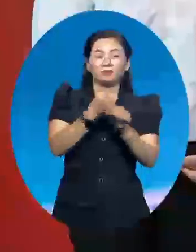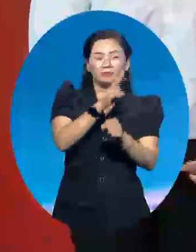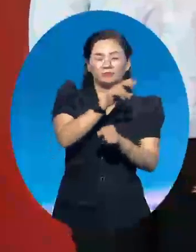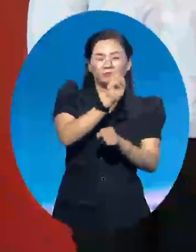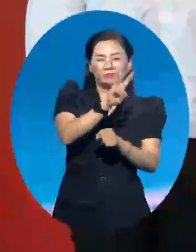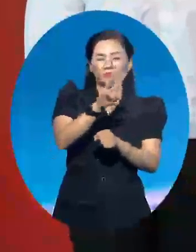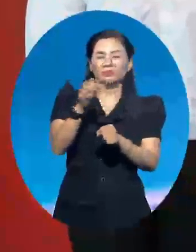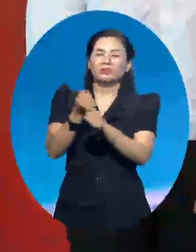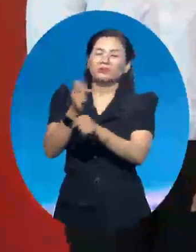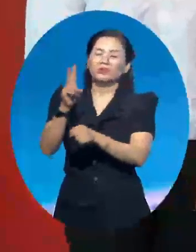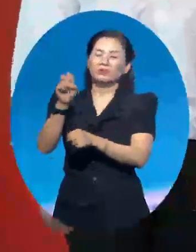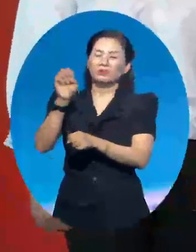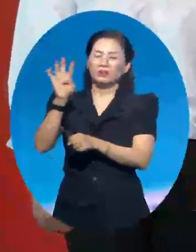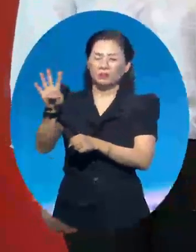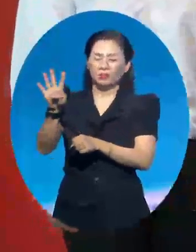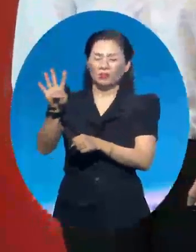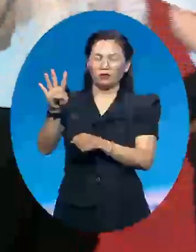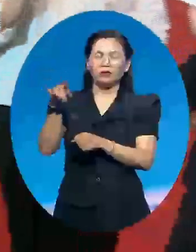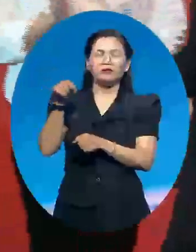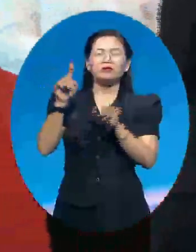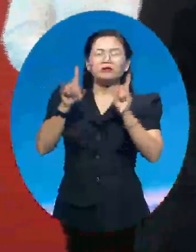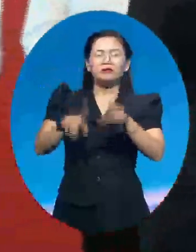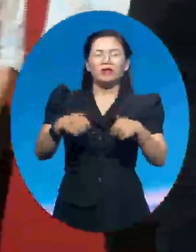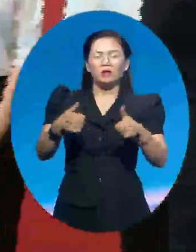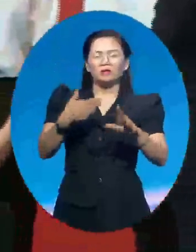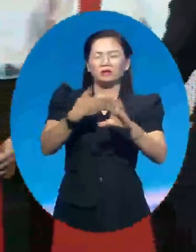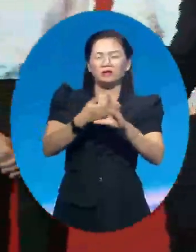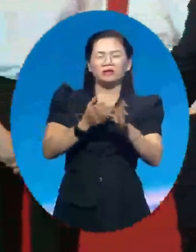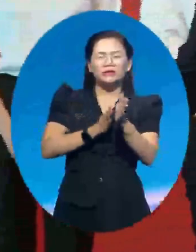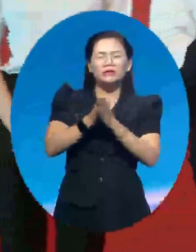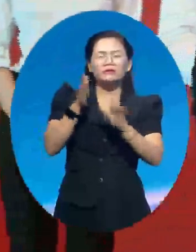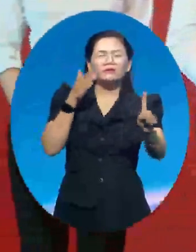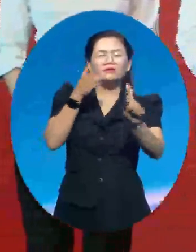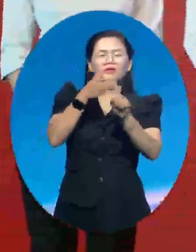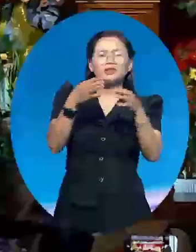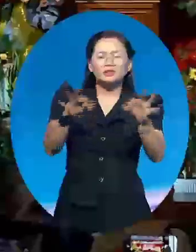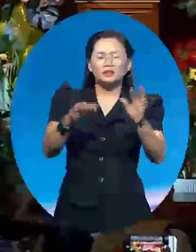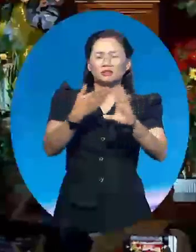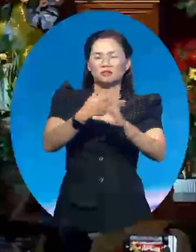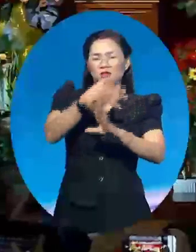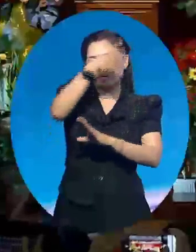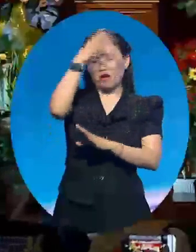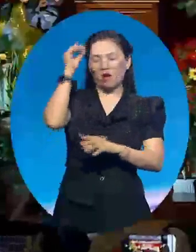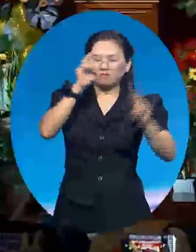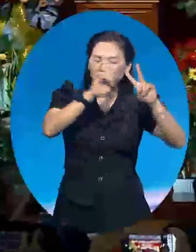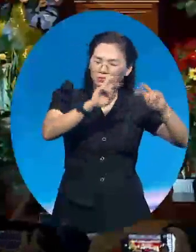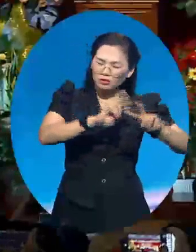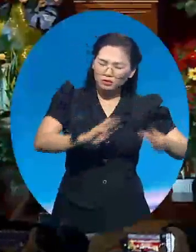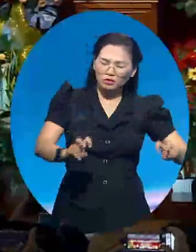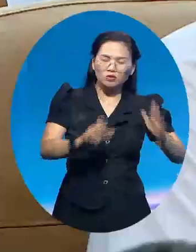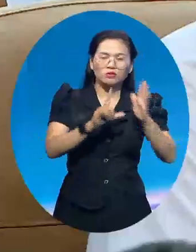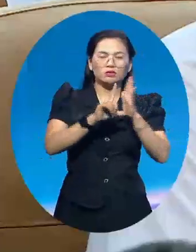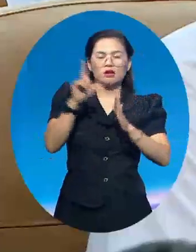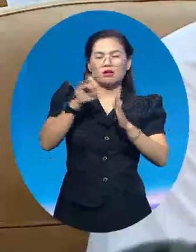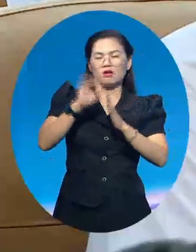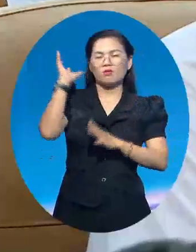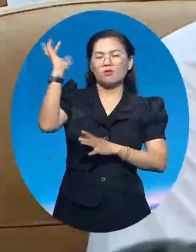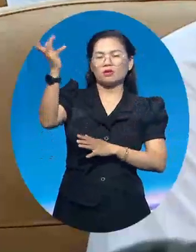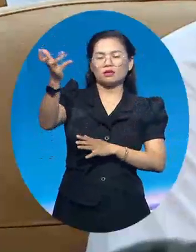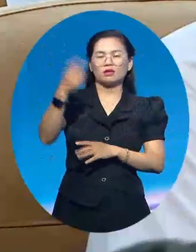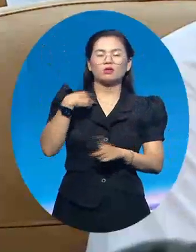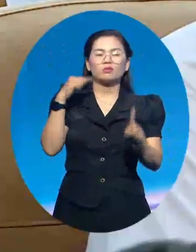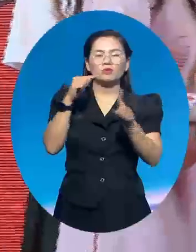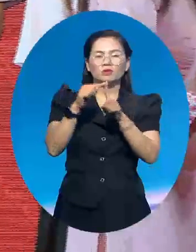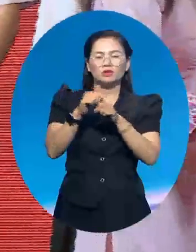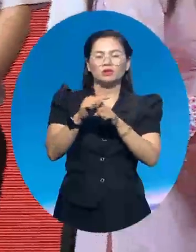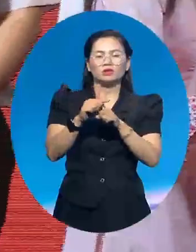2023-2024 với tầm nhìn đến năm 2035, trường tiếp tục định hướng phát triển trở thành trường đại học nghiên cứu với chất lượng quốc tế nhằm kiến tạo và